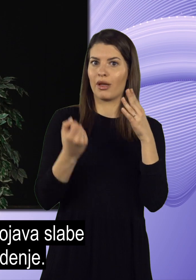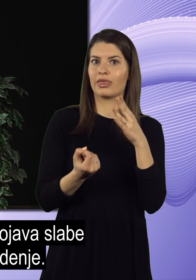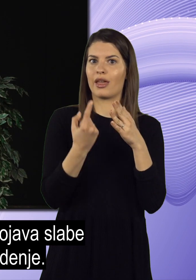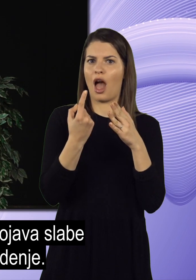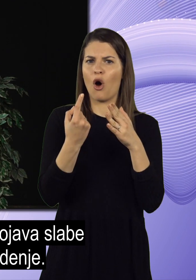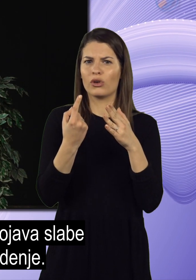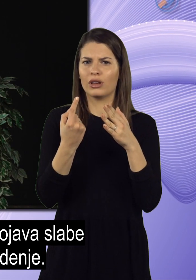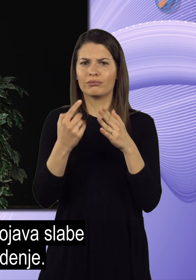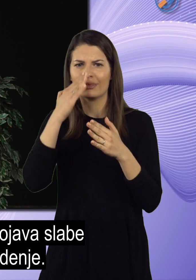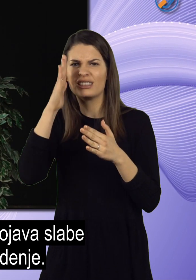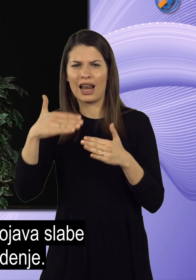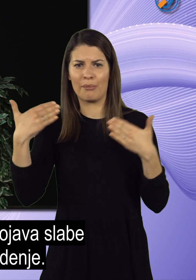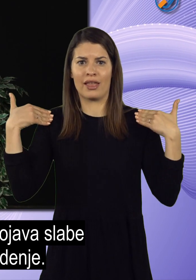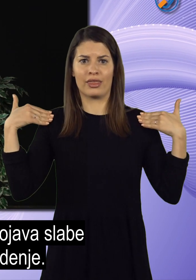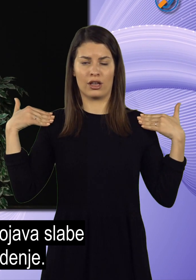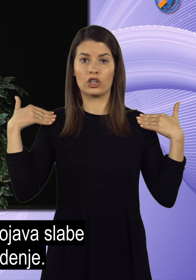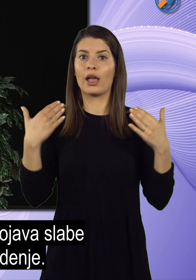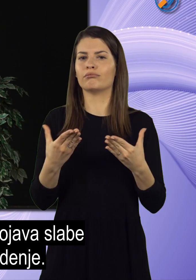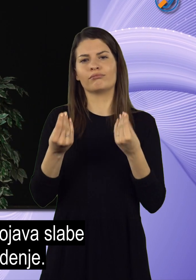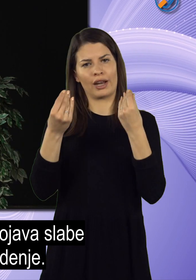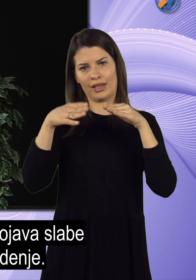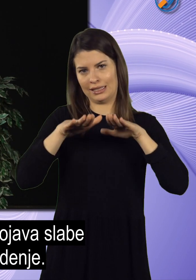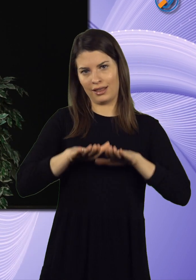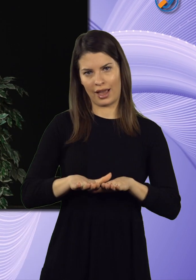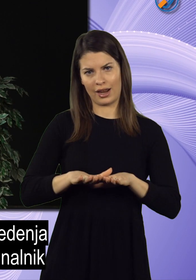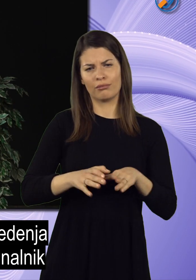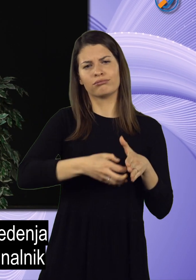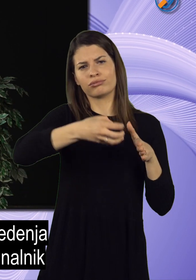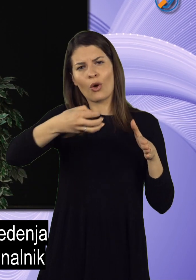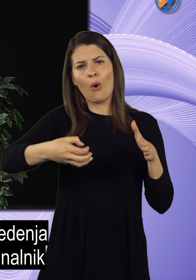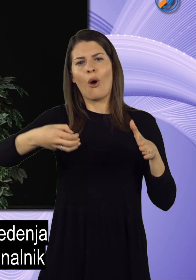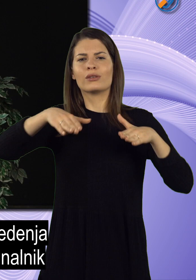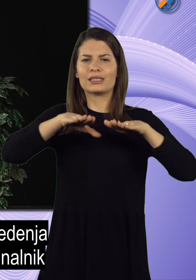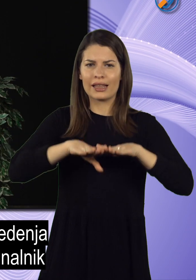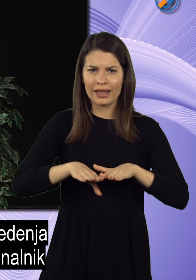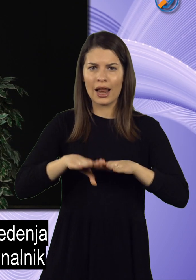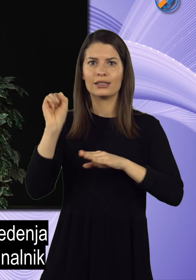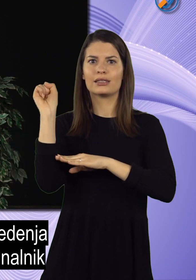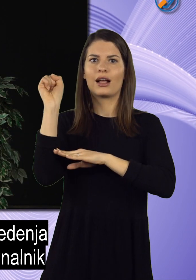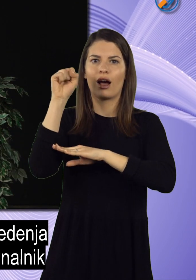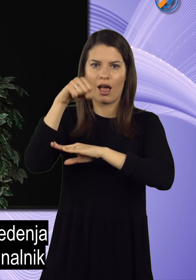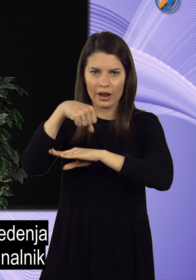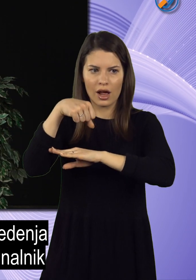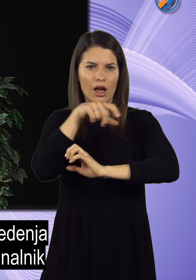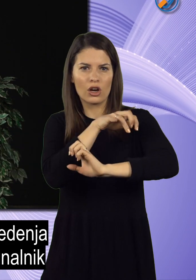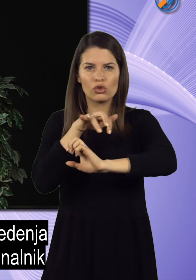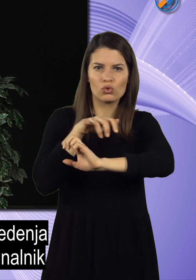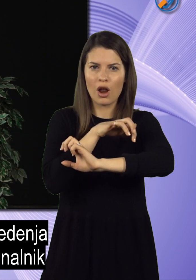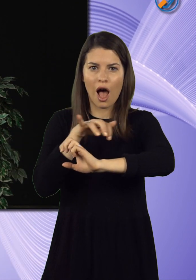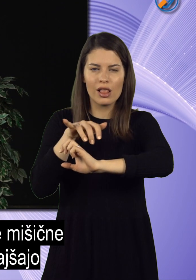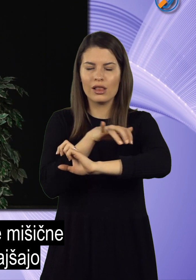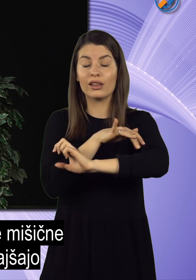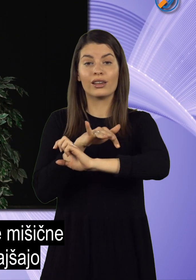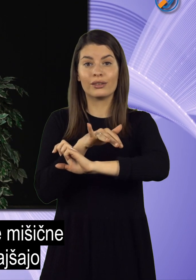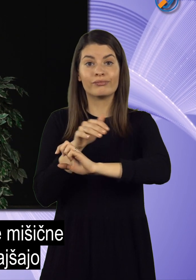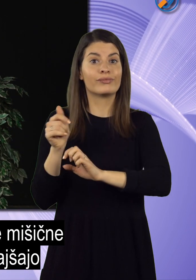Najpomembnejši dejavnik pojava slabe drže je prekomerno sedenje. Zaradi dolgotrajnega sedenja in sklanjanja pred računalnik